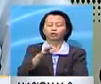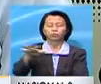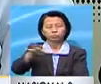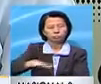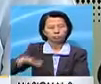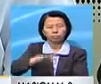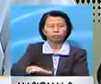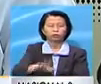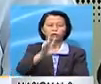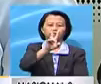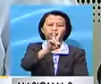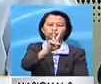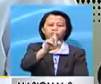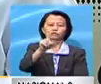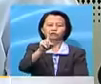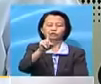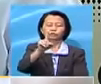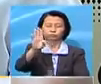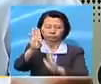kurang